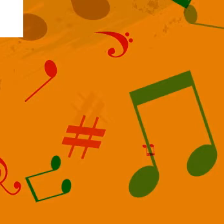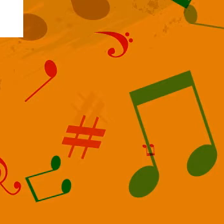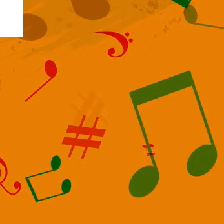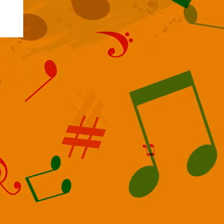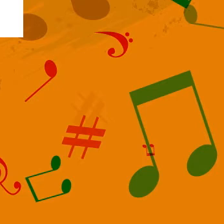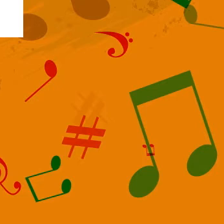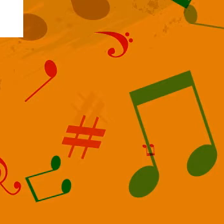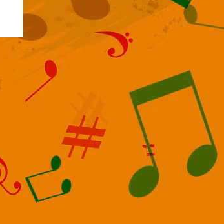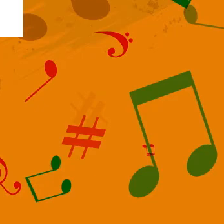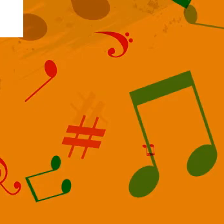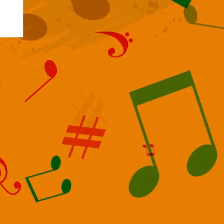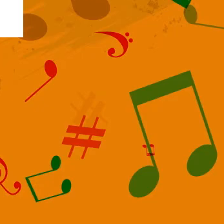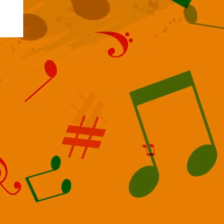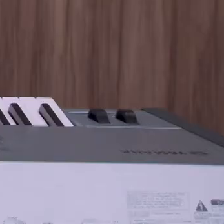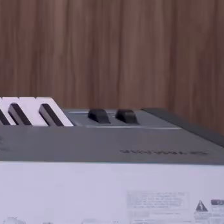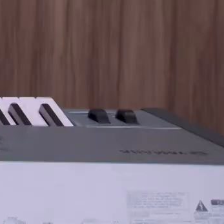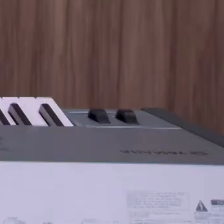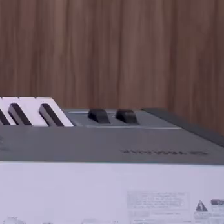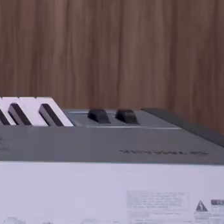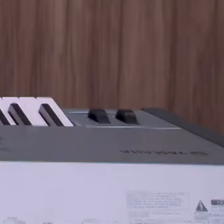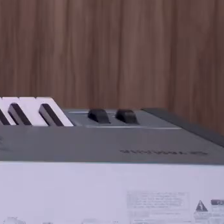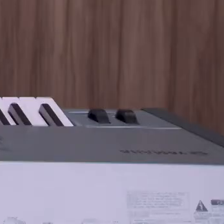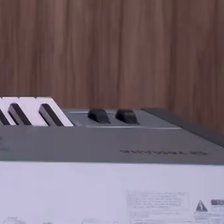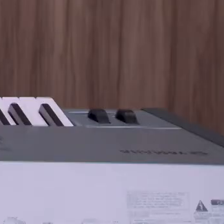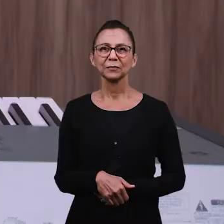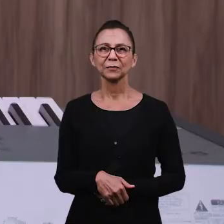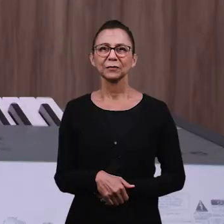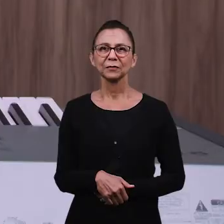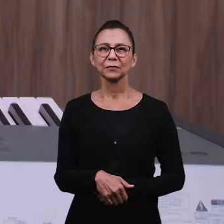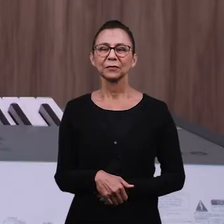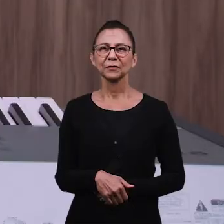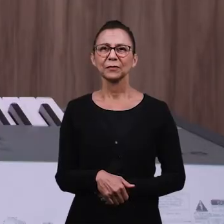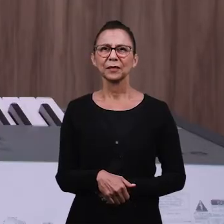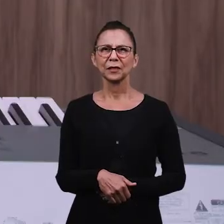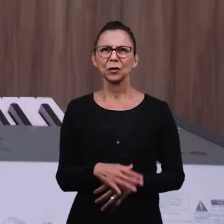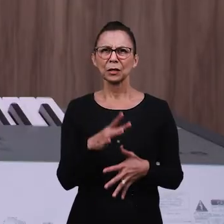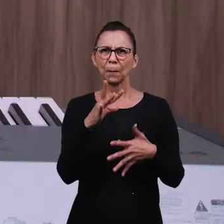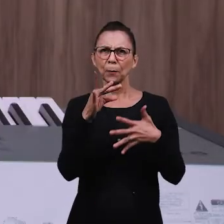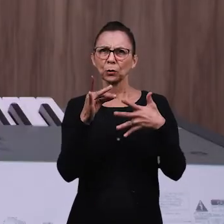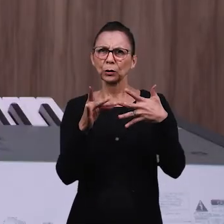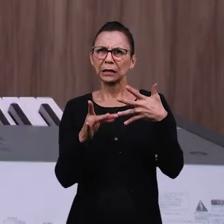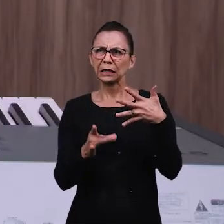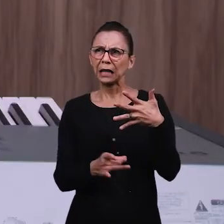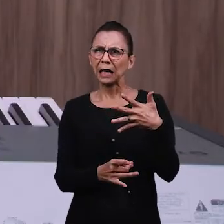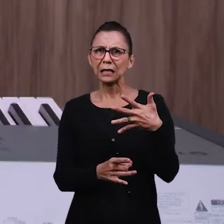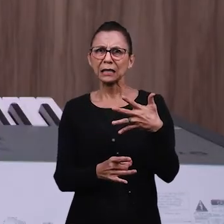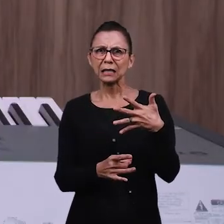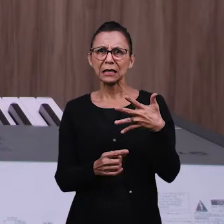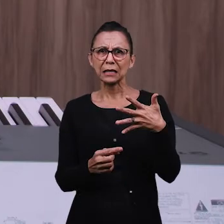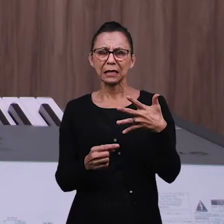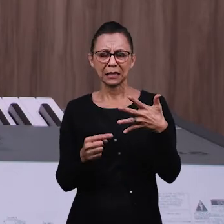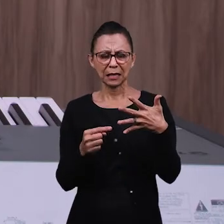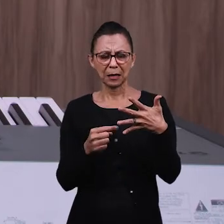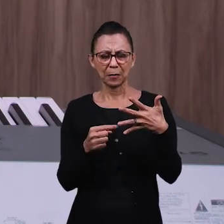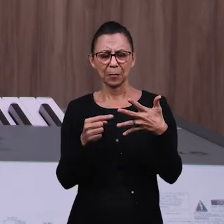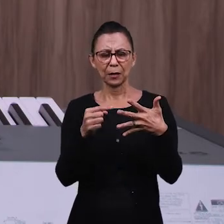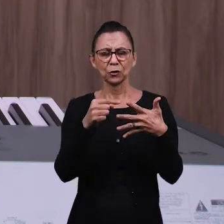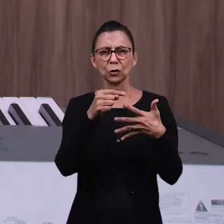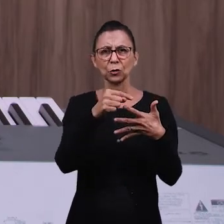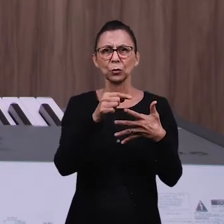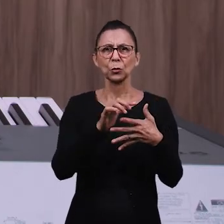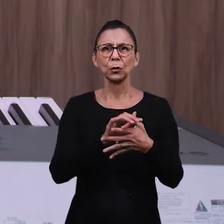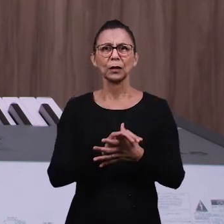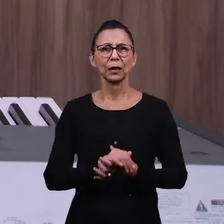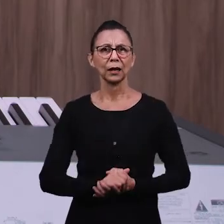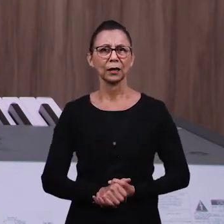Et là, il y a quoi? Ritournello. Comme notre partition est riche en détails, c'est le vœu que